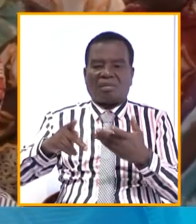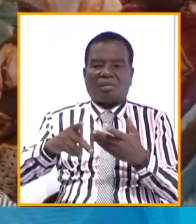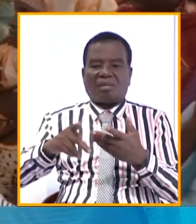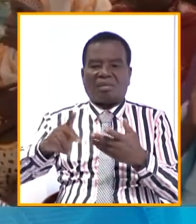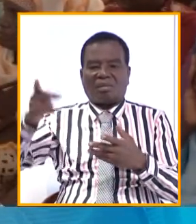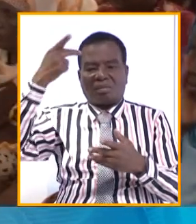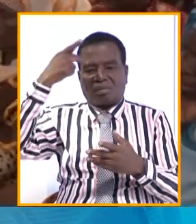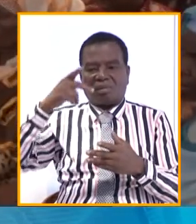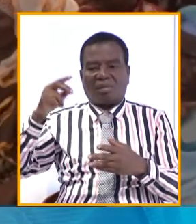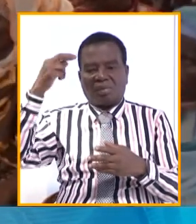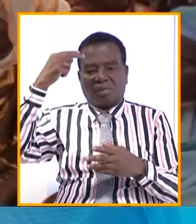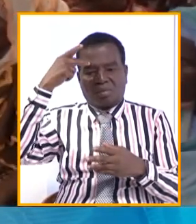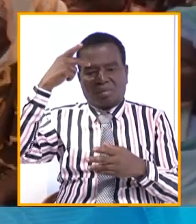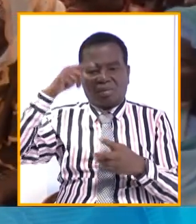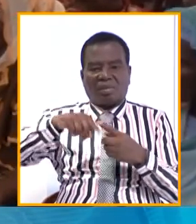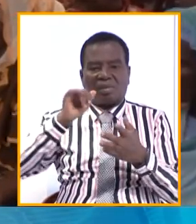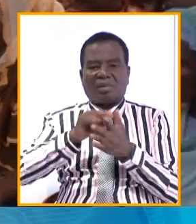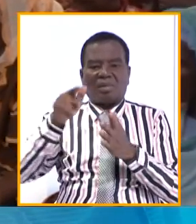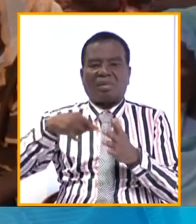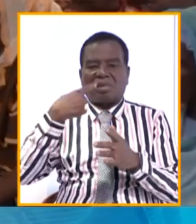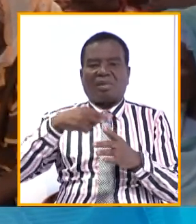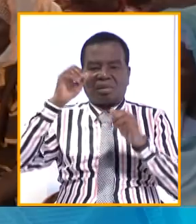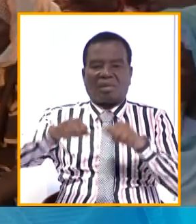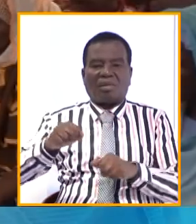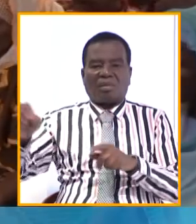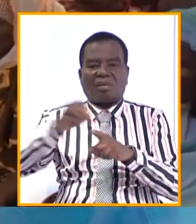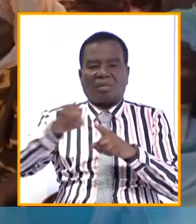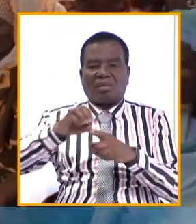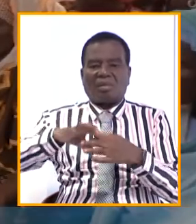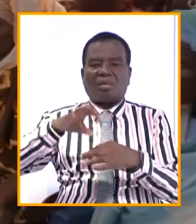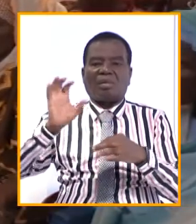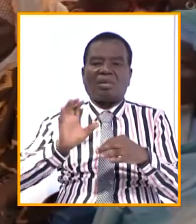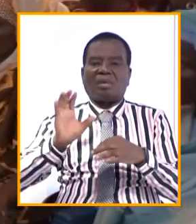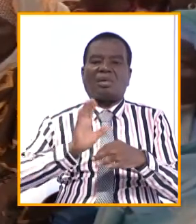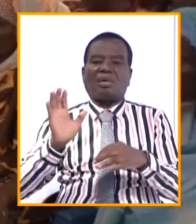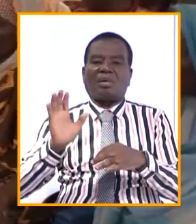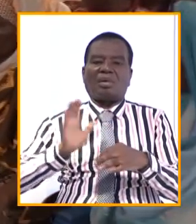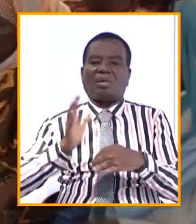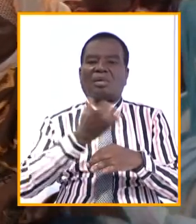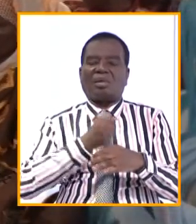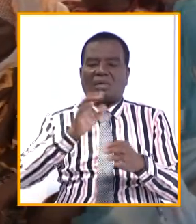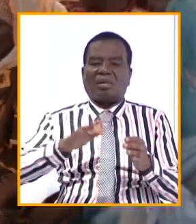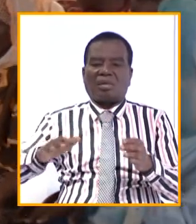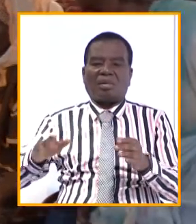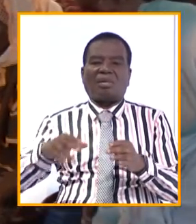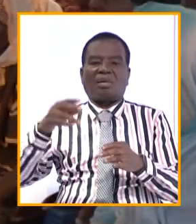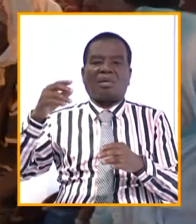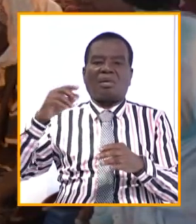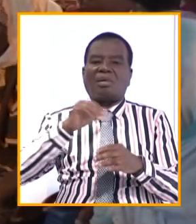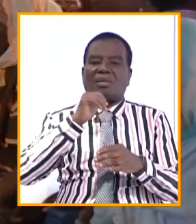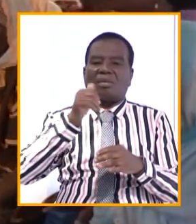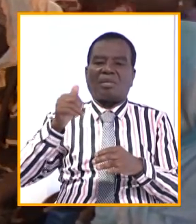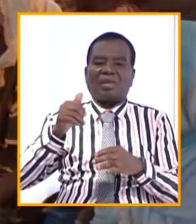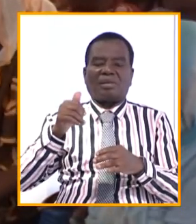penser à celui qui peut s'occuper de nos enfants. On n'a qu'à penser à celui qui peut permettre de nous aider. C'est pas la mairie là, c'est pas